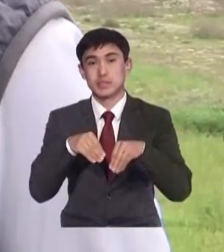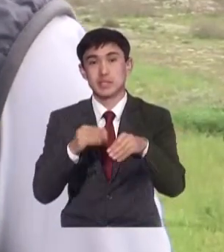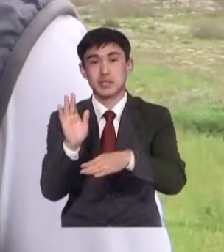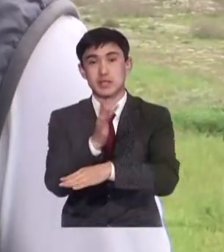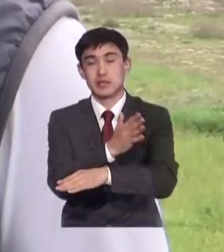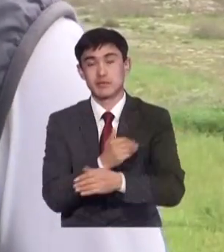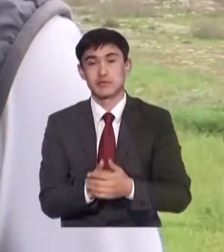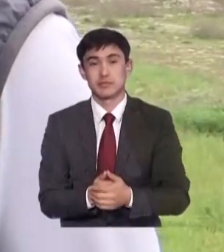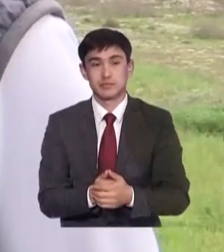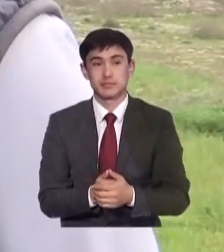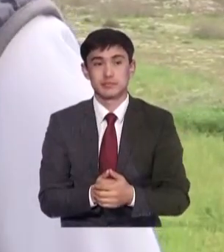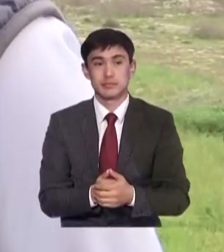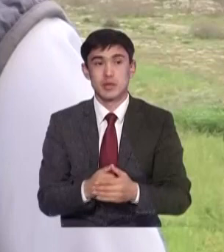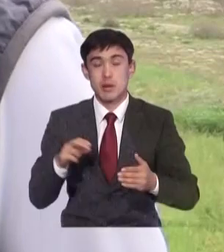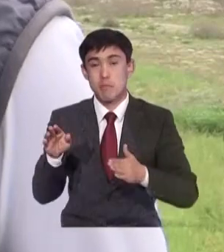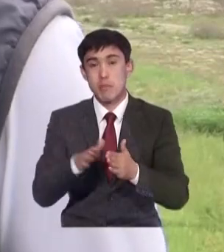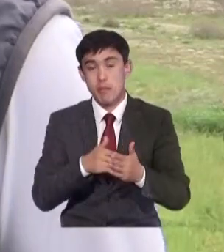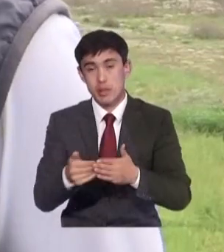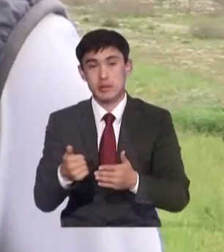деревьев, побелка,